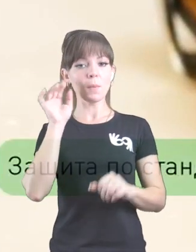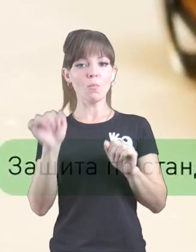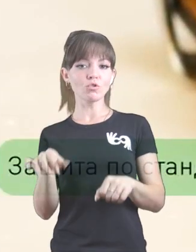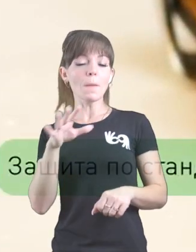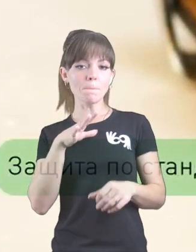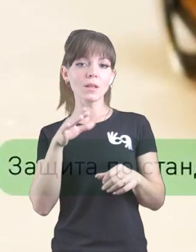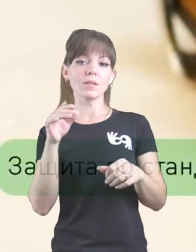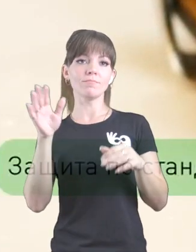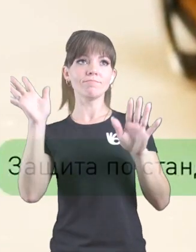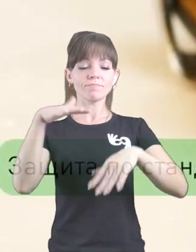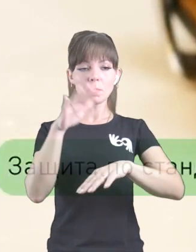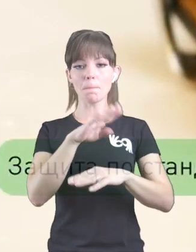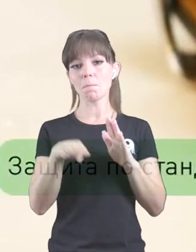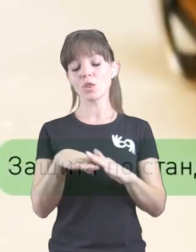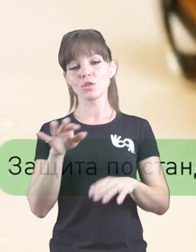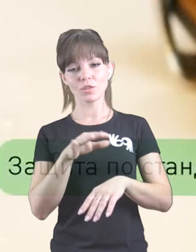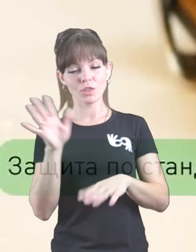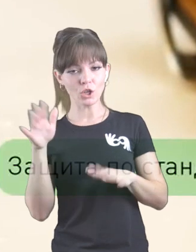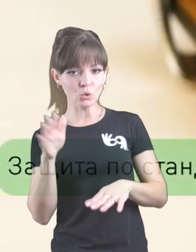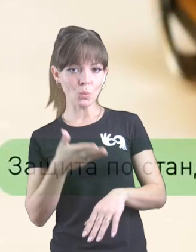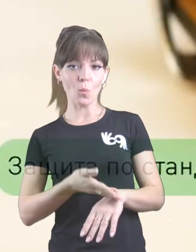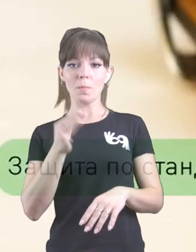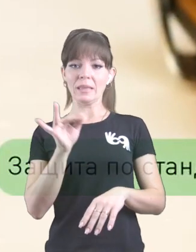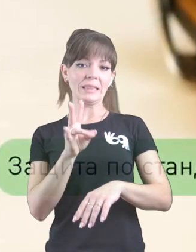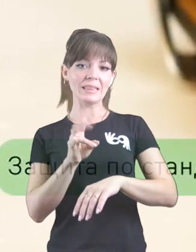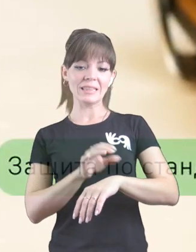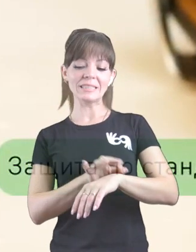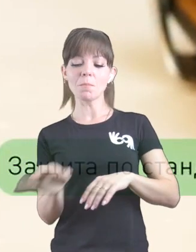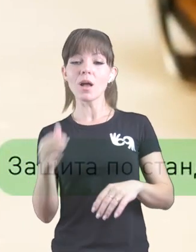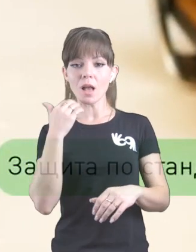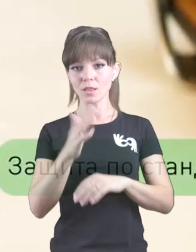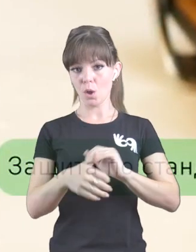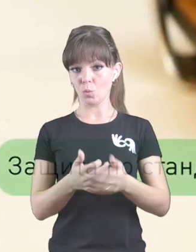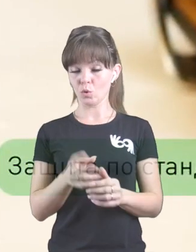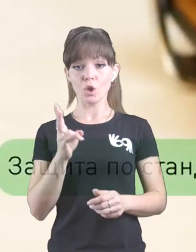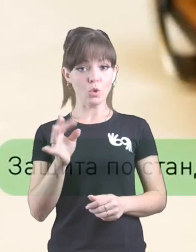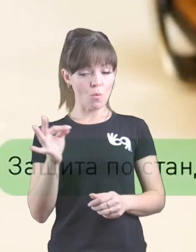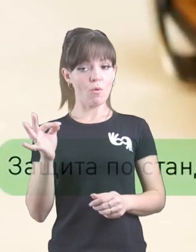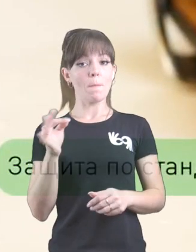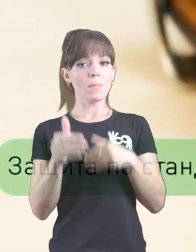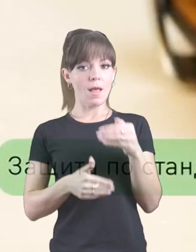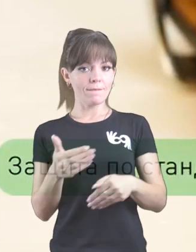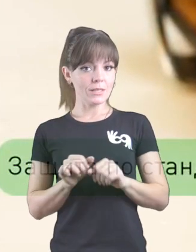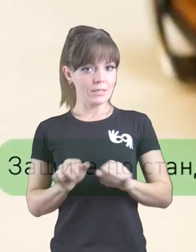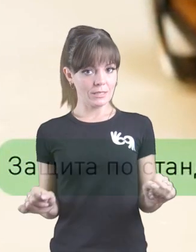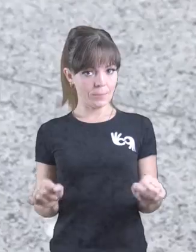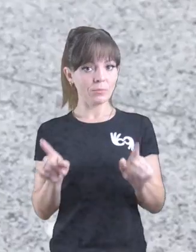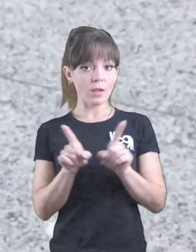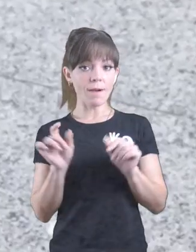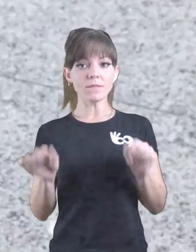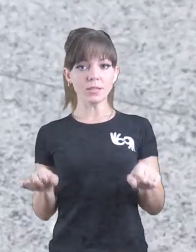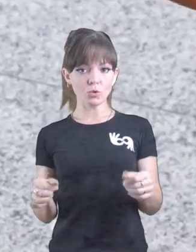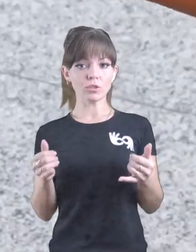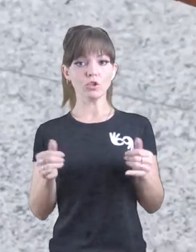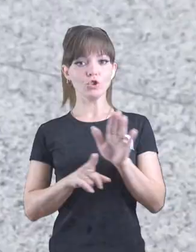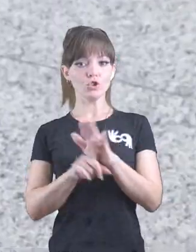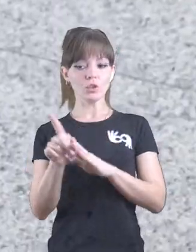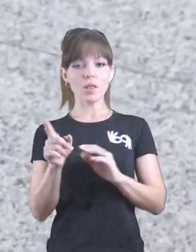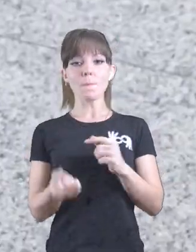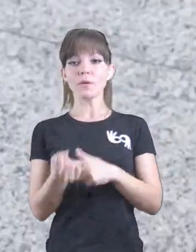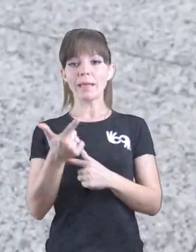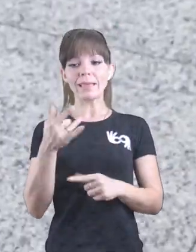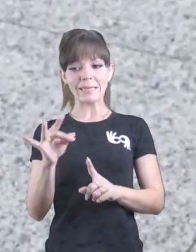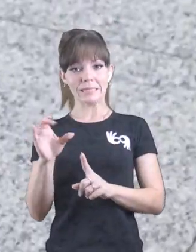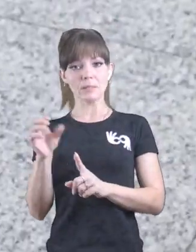воды. Их можно мочить под дождем или, например, не снимать, когда моешь руки. Но плавать было нельзя. Такая вот возможность